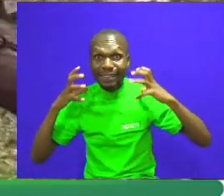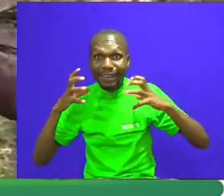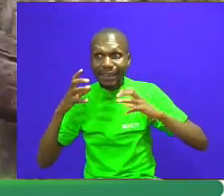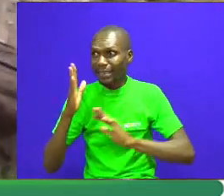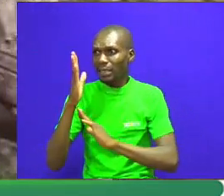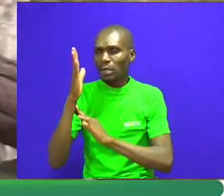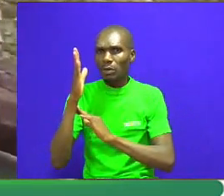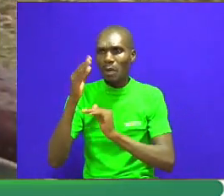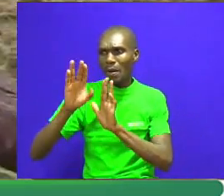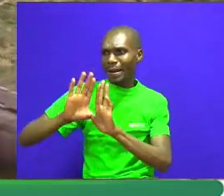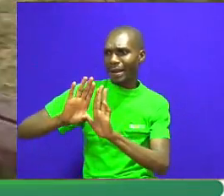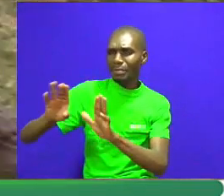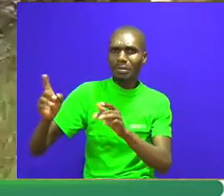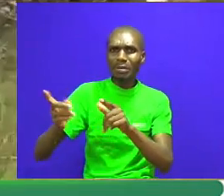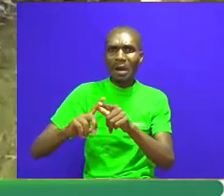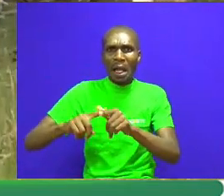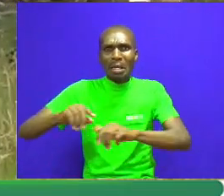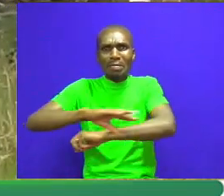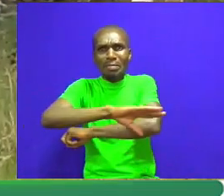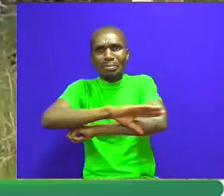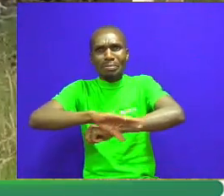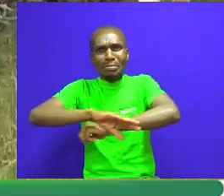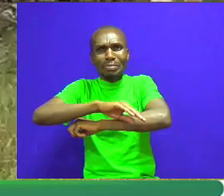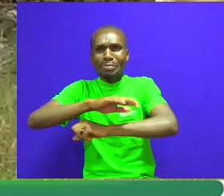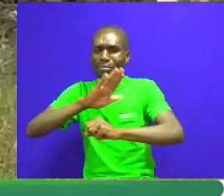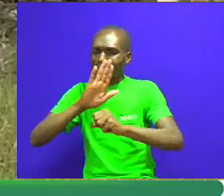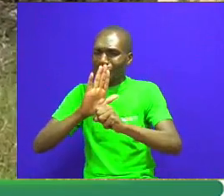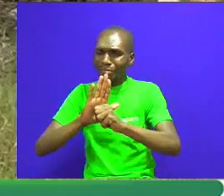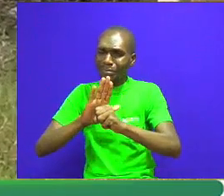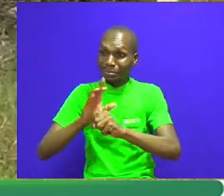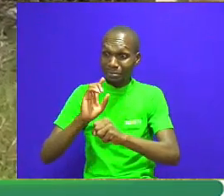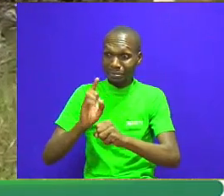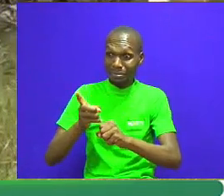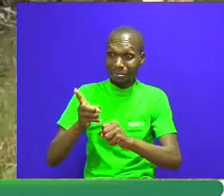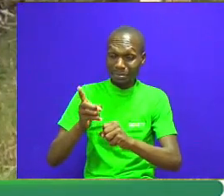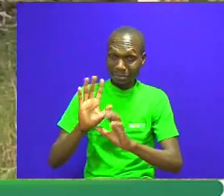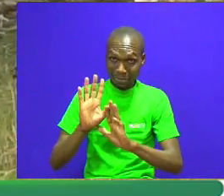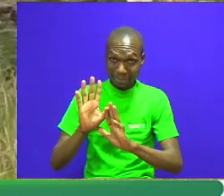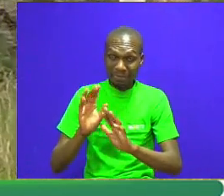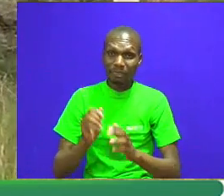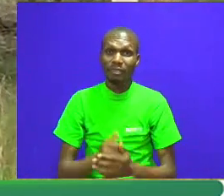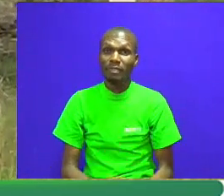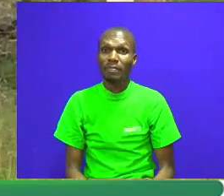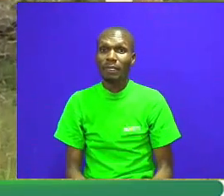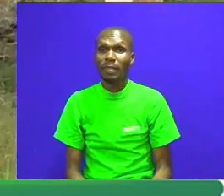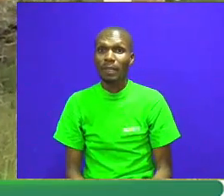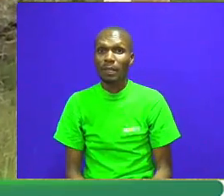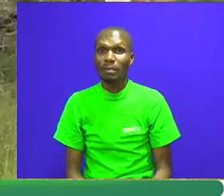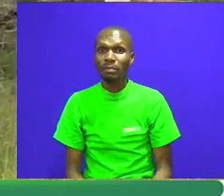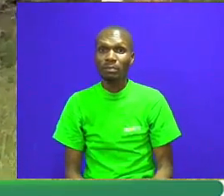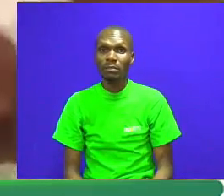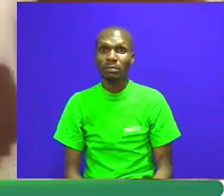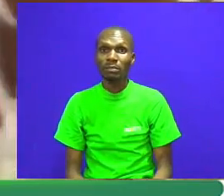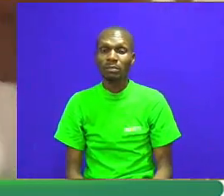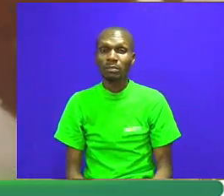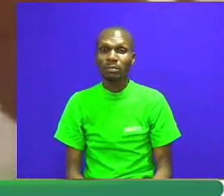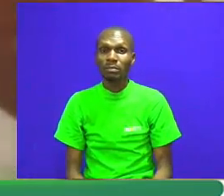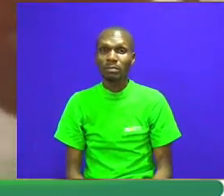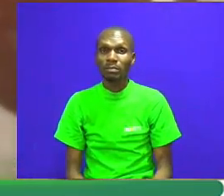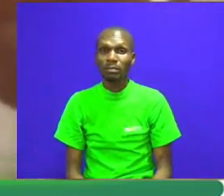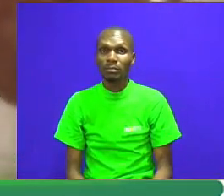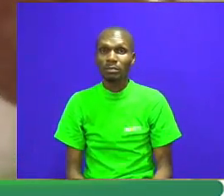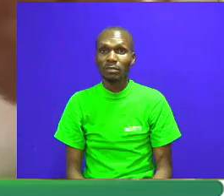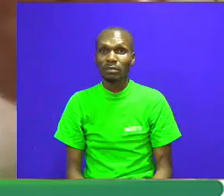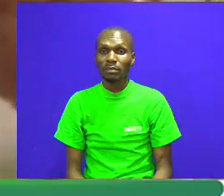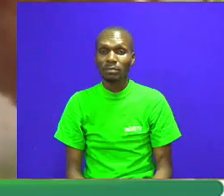aruwa sekerogo ni gobo ibyo bubo iranire sense mo eyo gulipotere